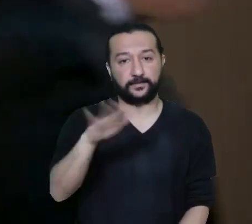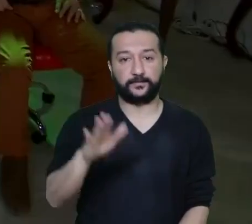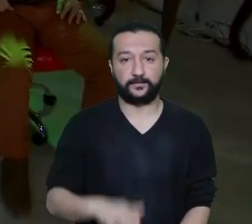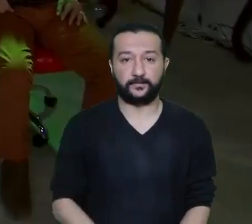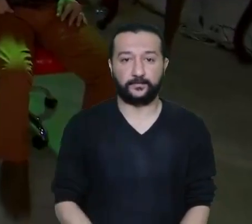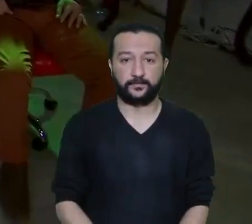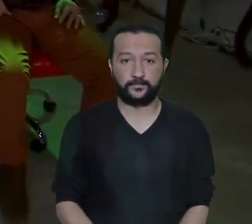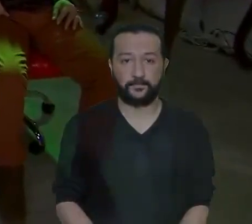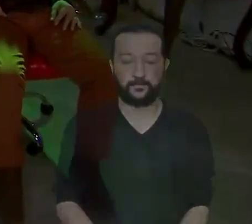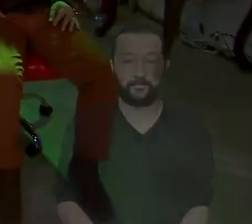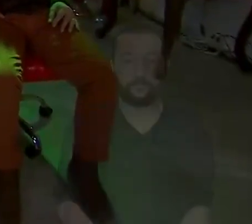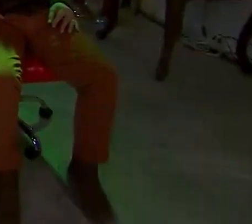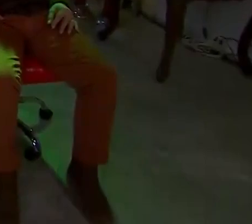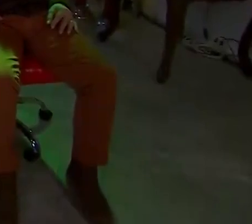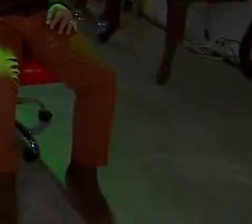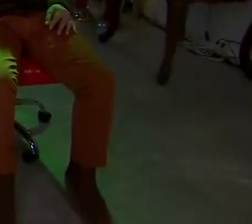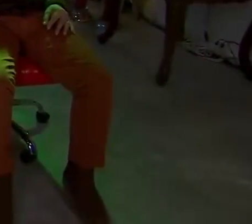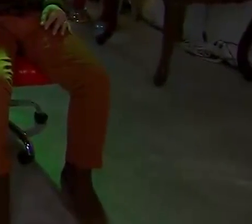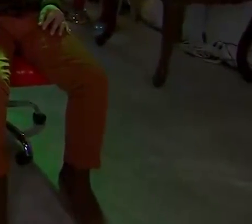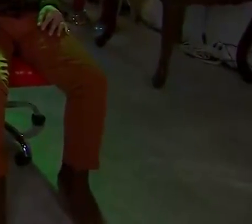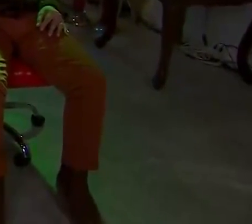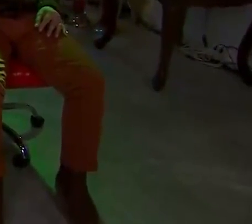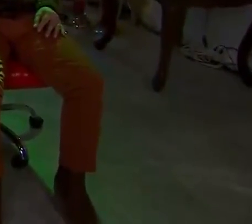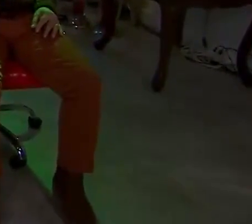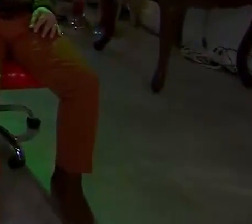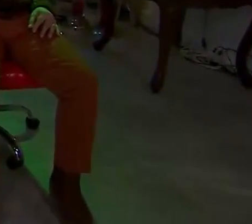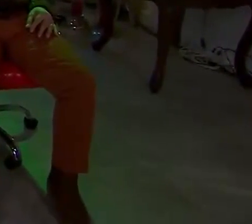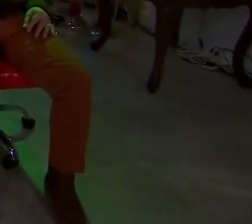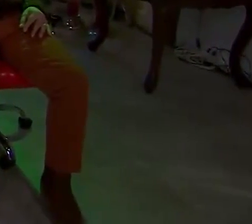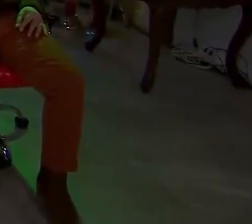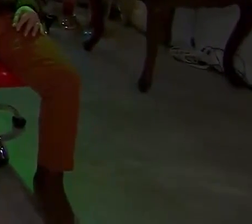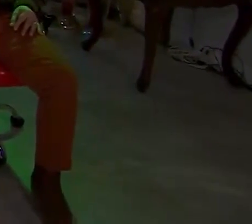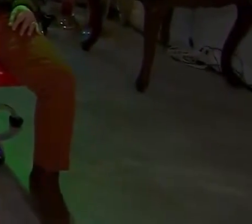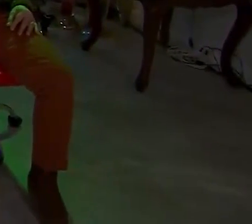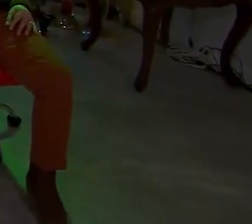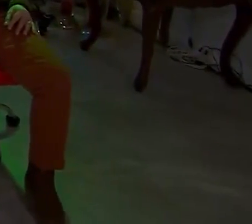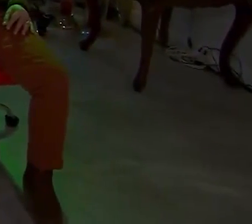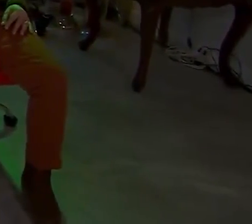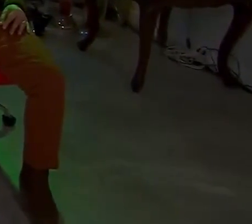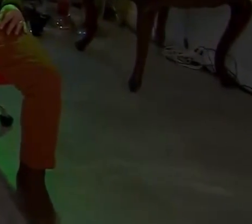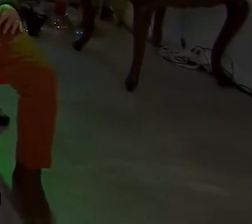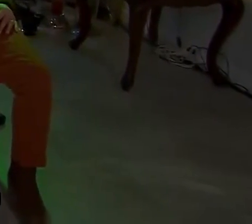Çık. Dinini. Sessam ki ey a u i.